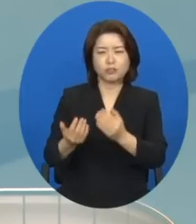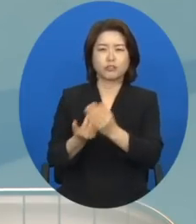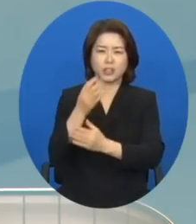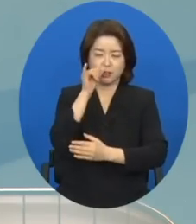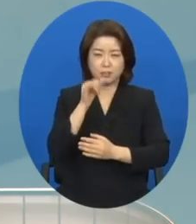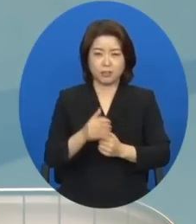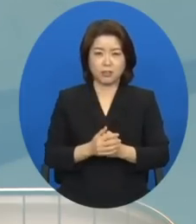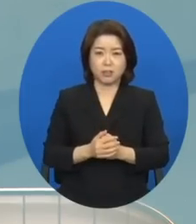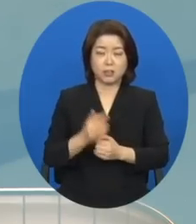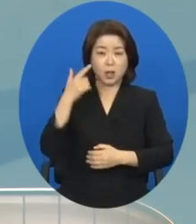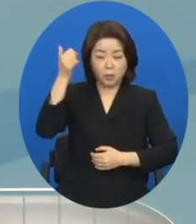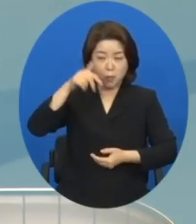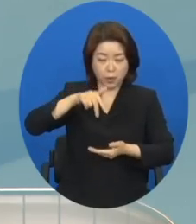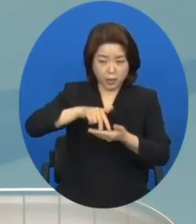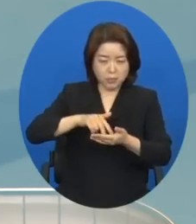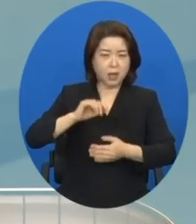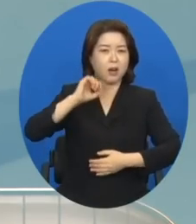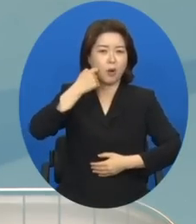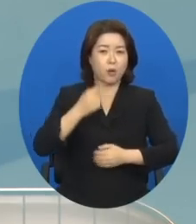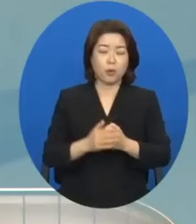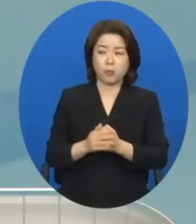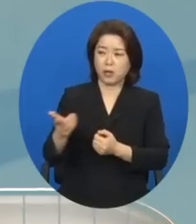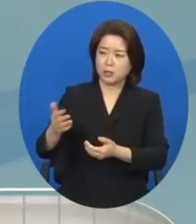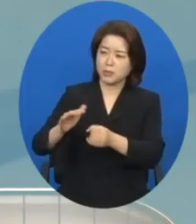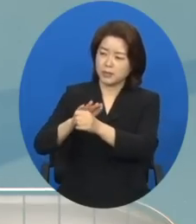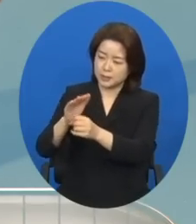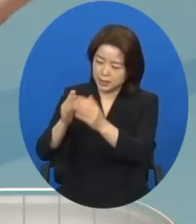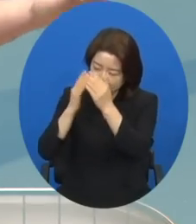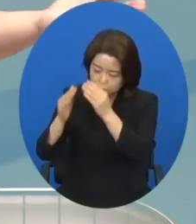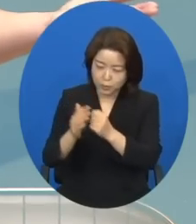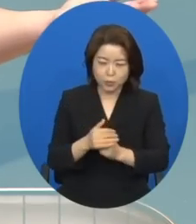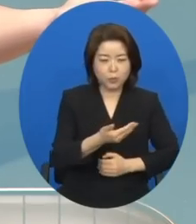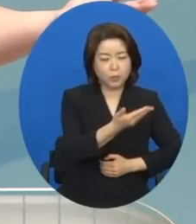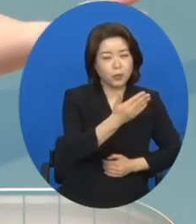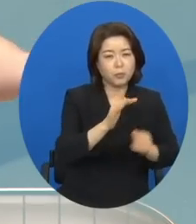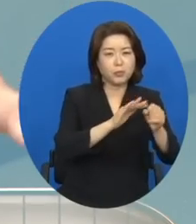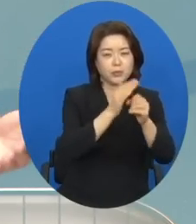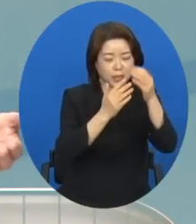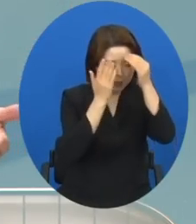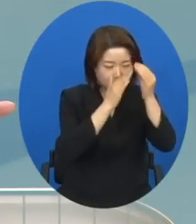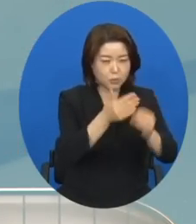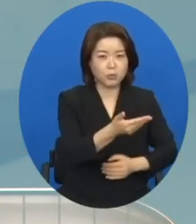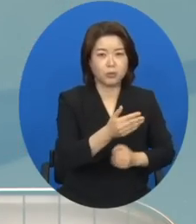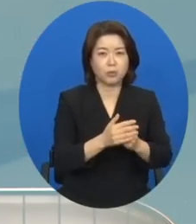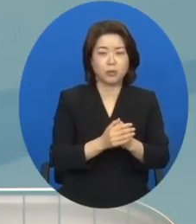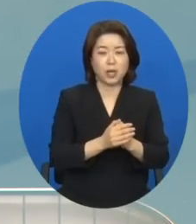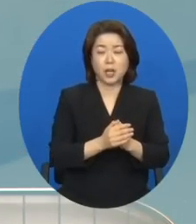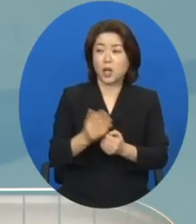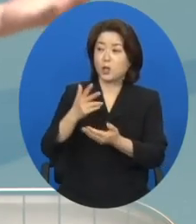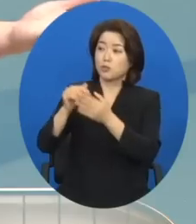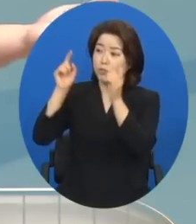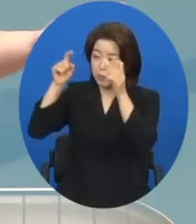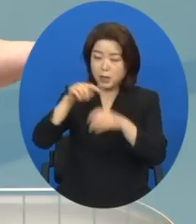어렵죠. 왜냐하면 이분도 사랑하는 성도고 이분도 사랑하는 성도고 이분도